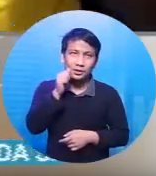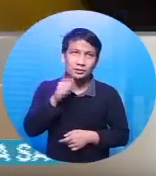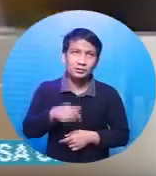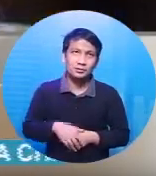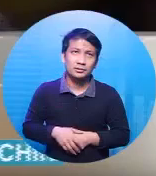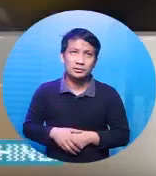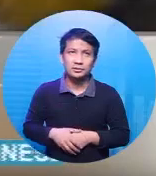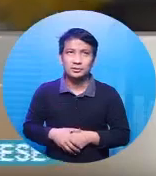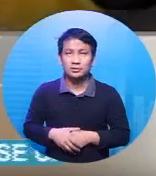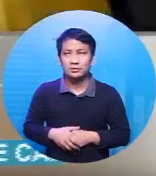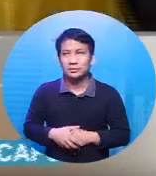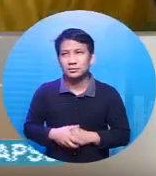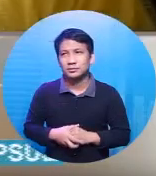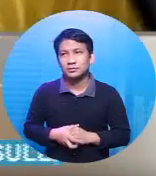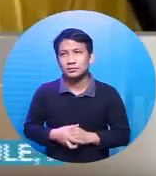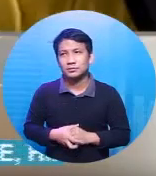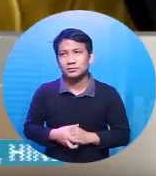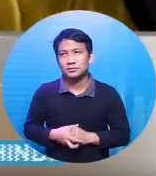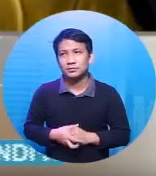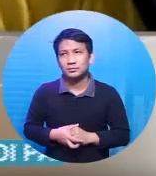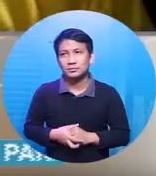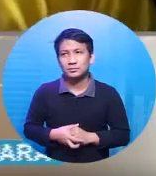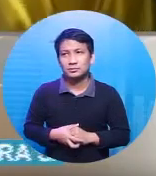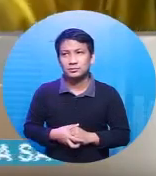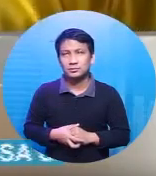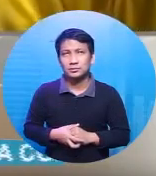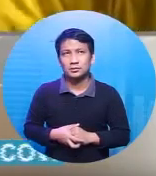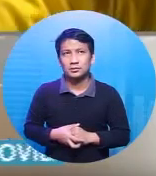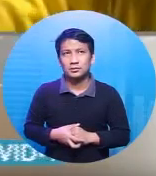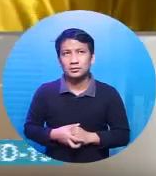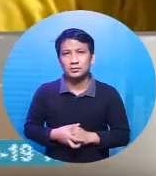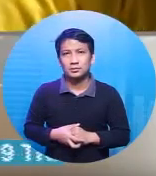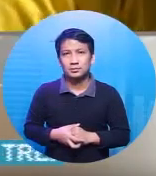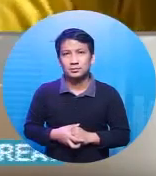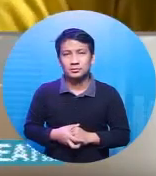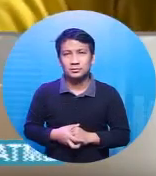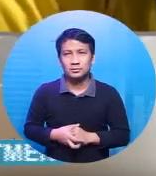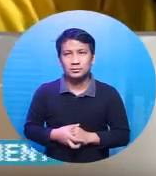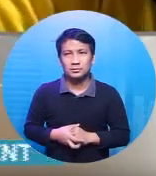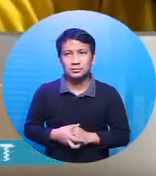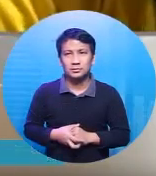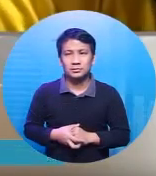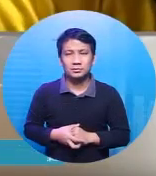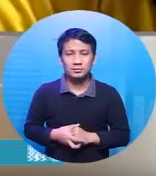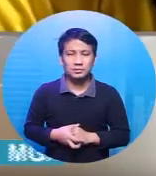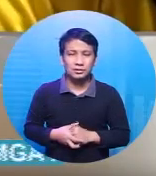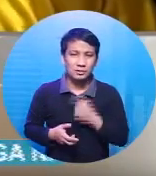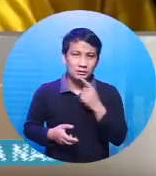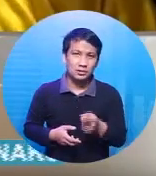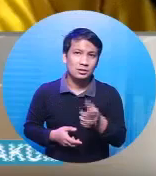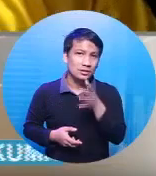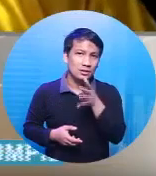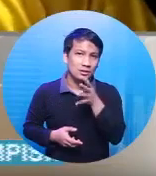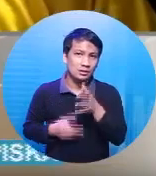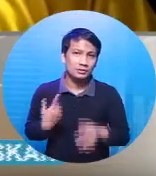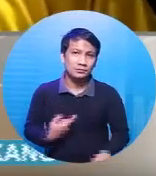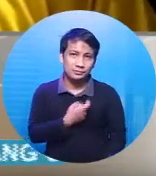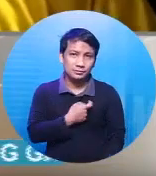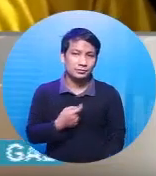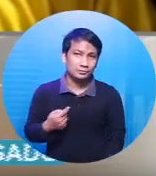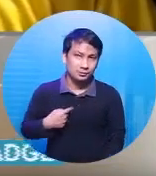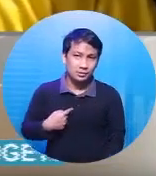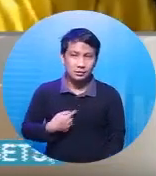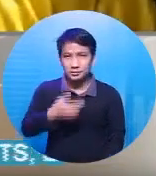Nay Annalyn, ano pong gusto niyo sabihin, Nay Annalyn? Yung sinasabi po ng mother ni Jerry, masakit po sa akin yung